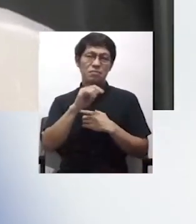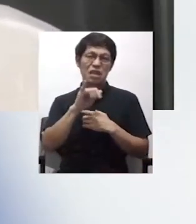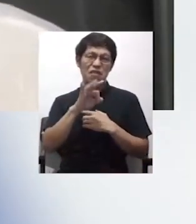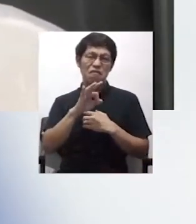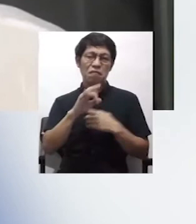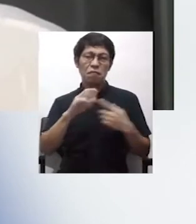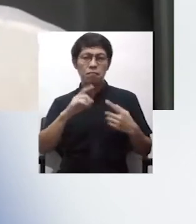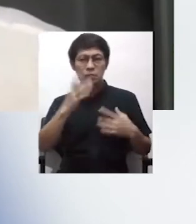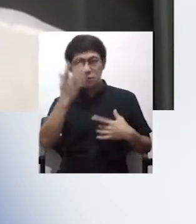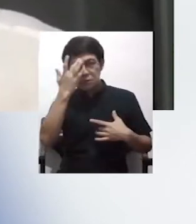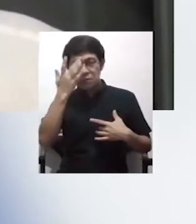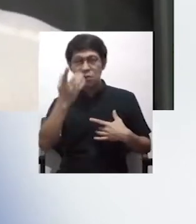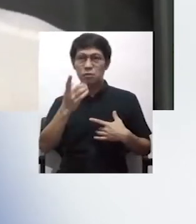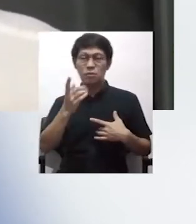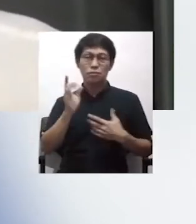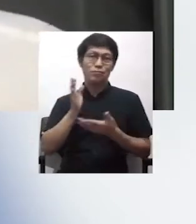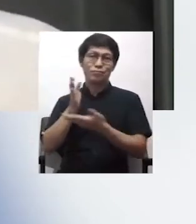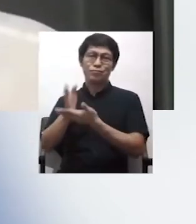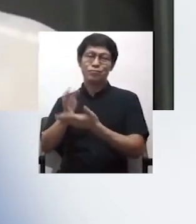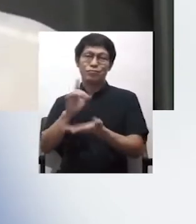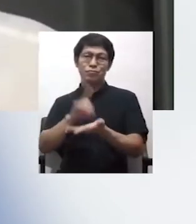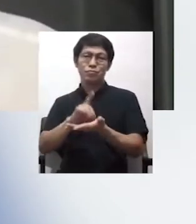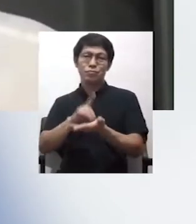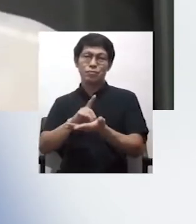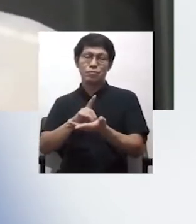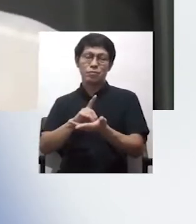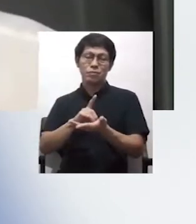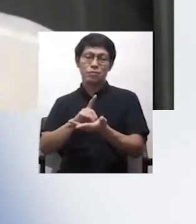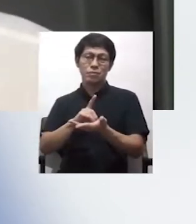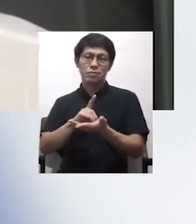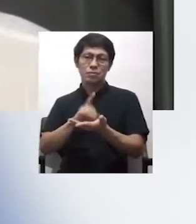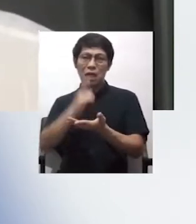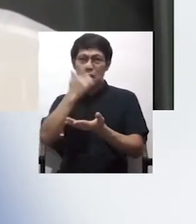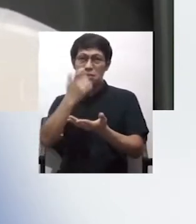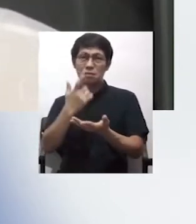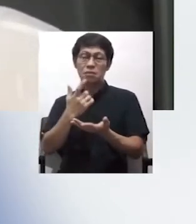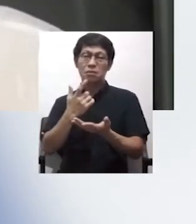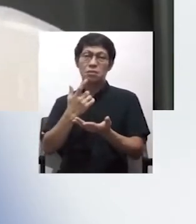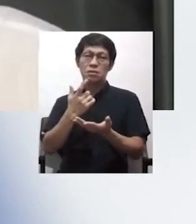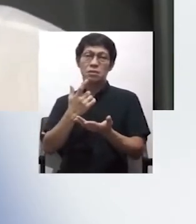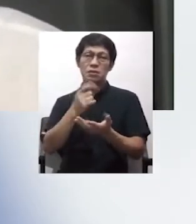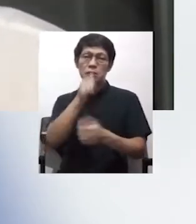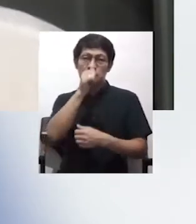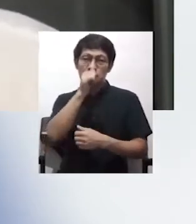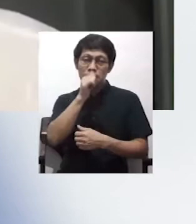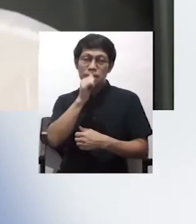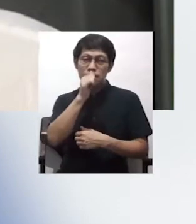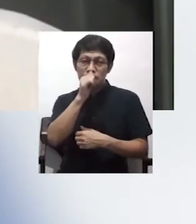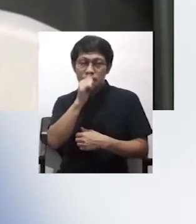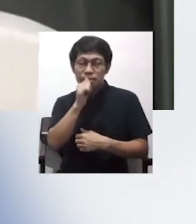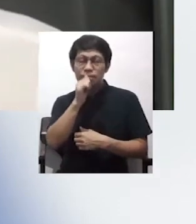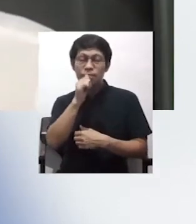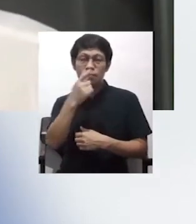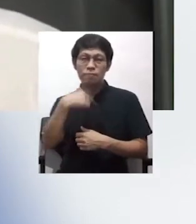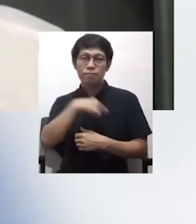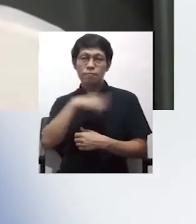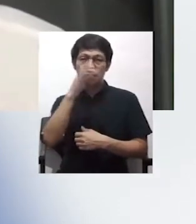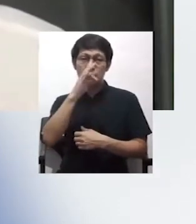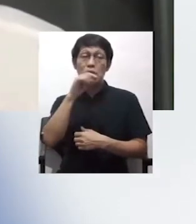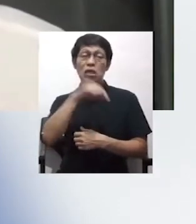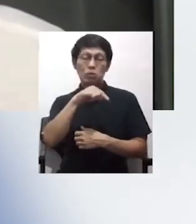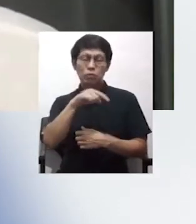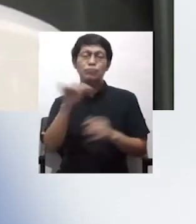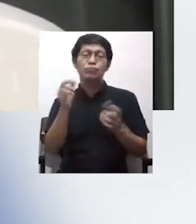natin ipinapakita sa doktor o isinusugod sa ospital dahilan sa kaya pa, natitiis pa. Yan ang